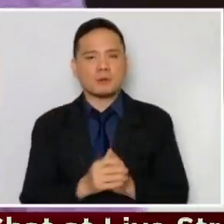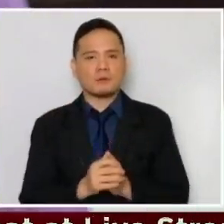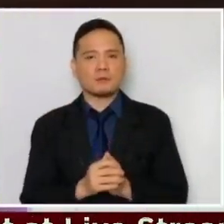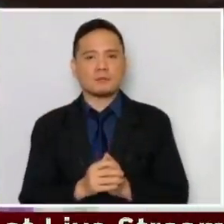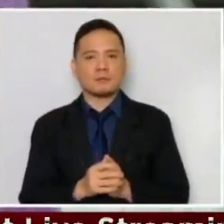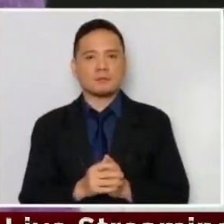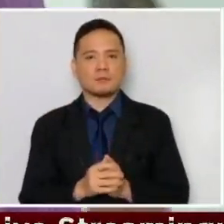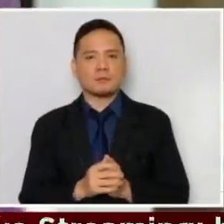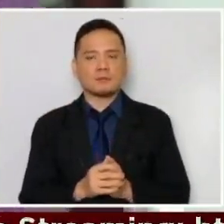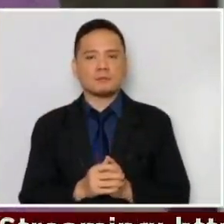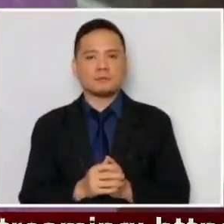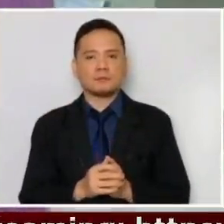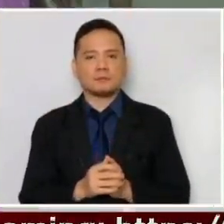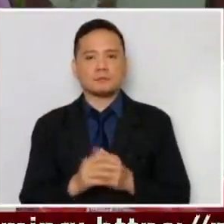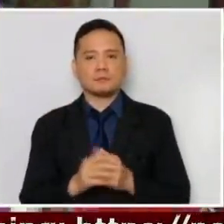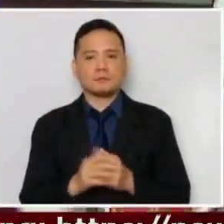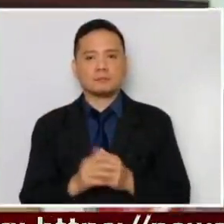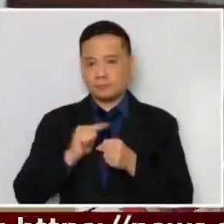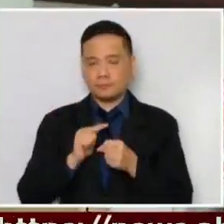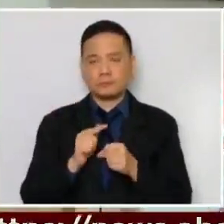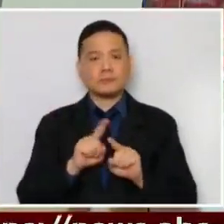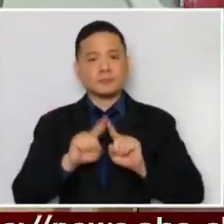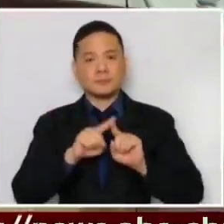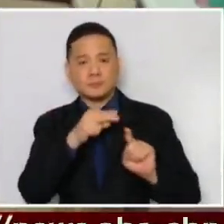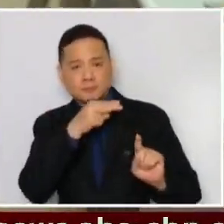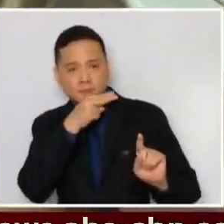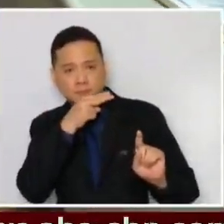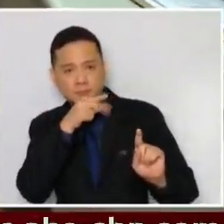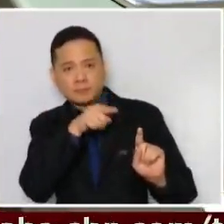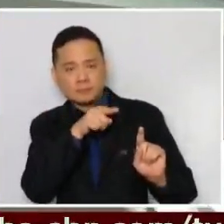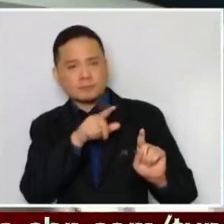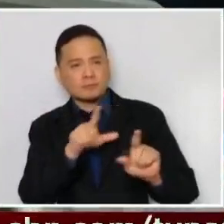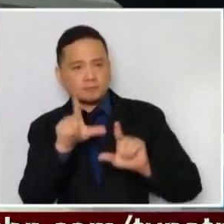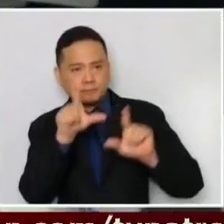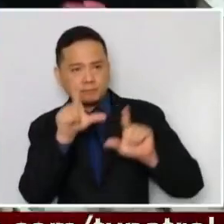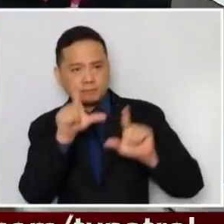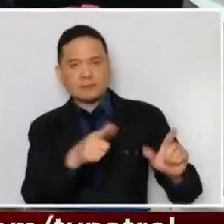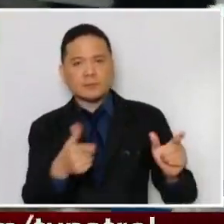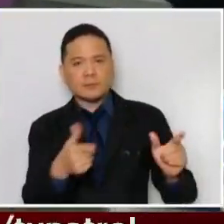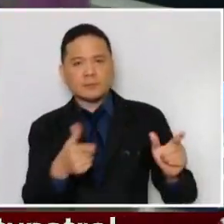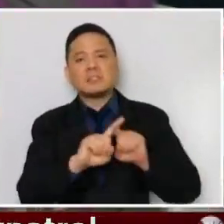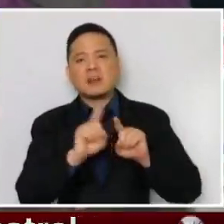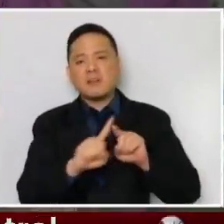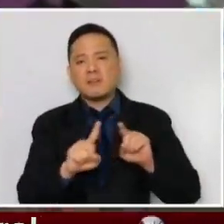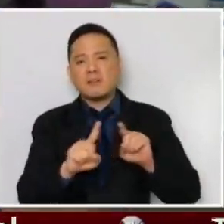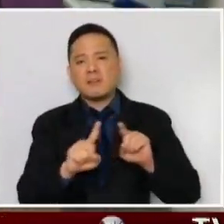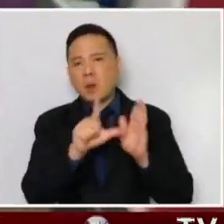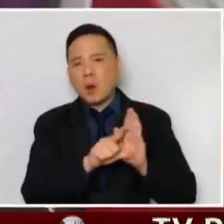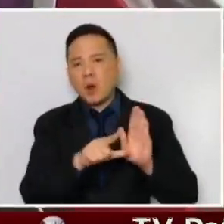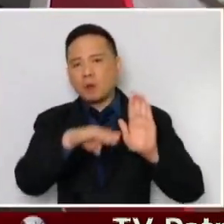mahal. Kulong ang mga suspect sa paglabag sa FDA Law, Cheaper Medicines Act, Price Act